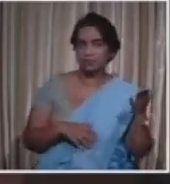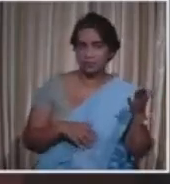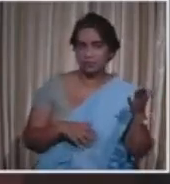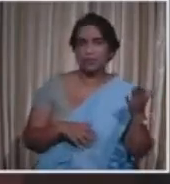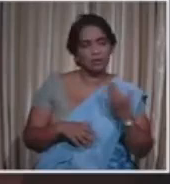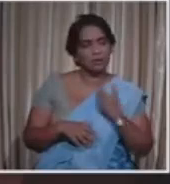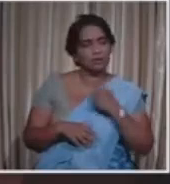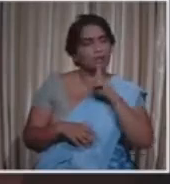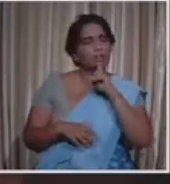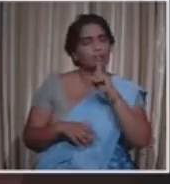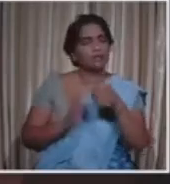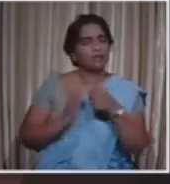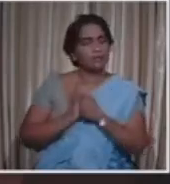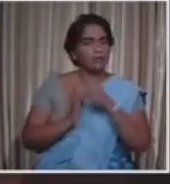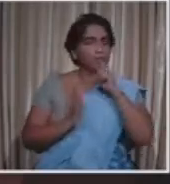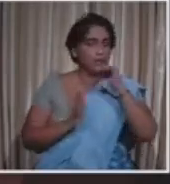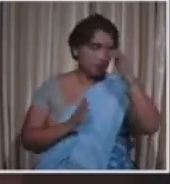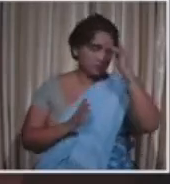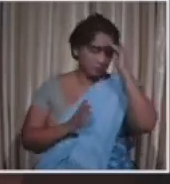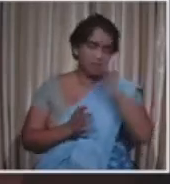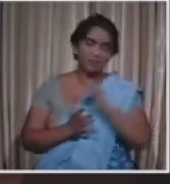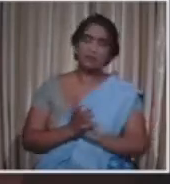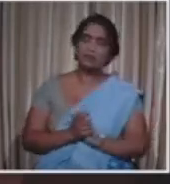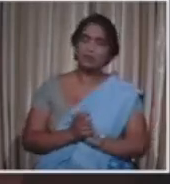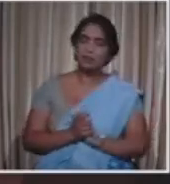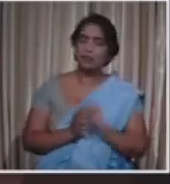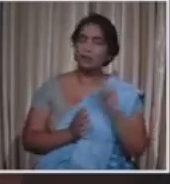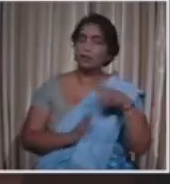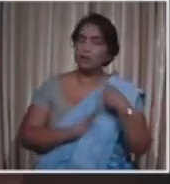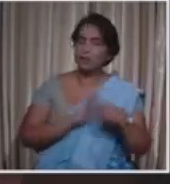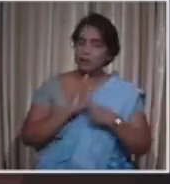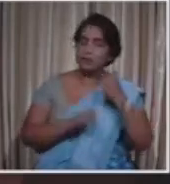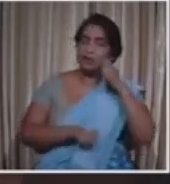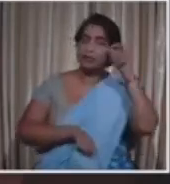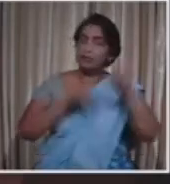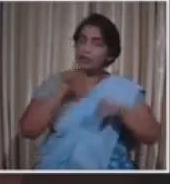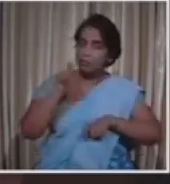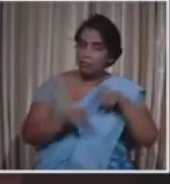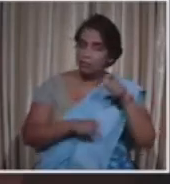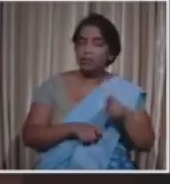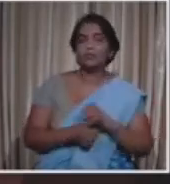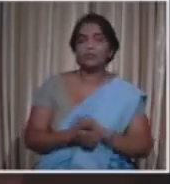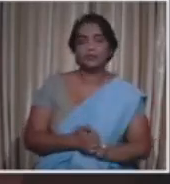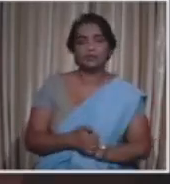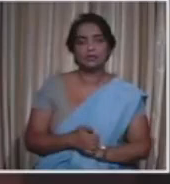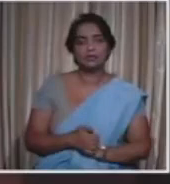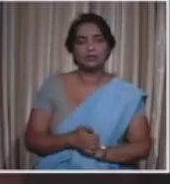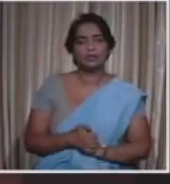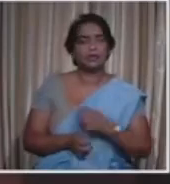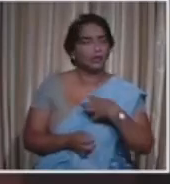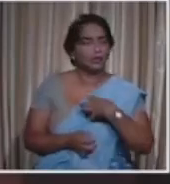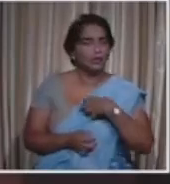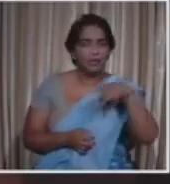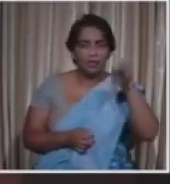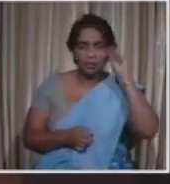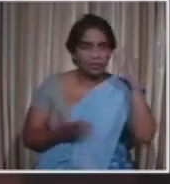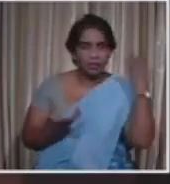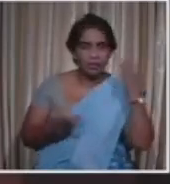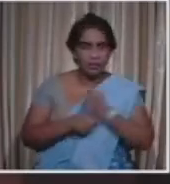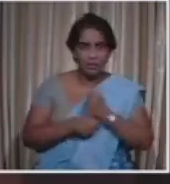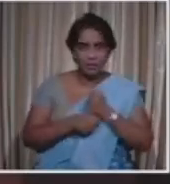මං අහන්නේ ගරු කතානායකතුමනි මේ රටේ ජනතාවගේ දුක තේරෙන්නේ නැද්ද මේ